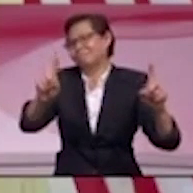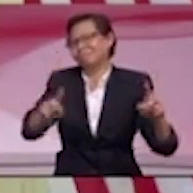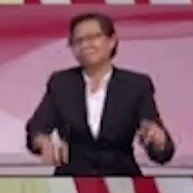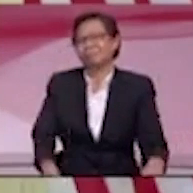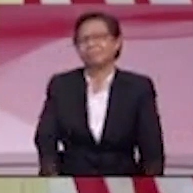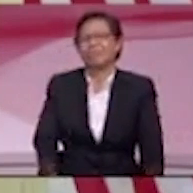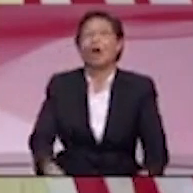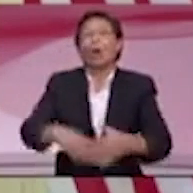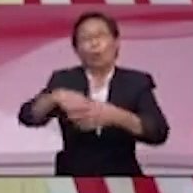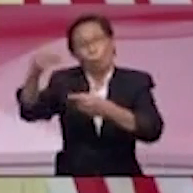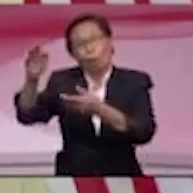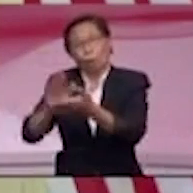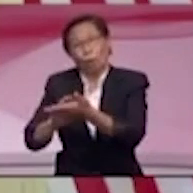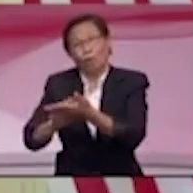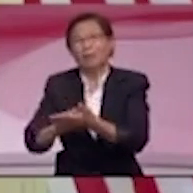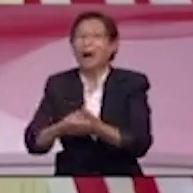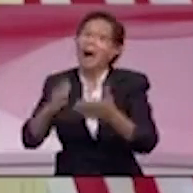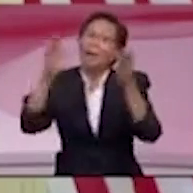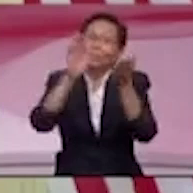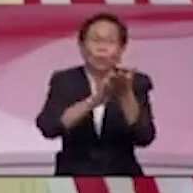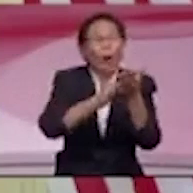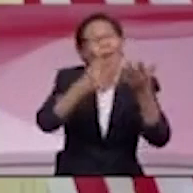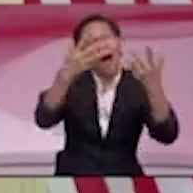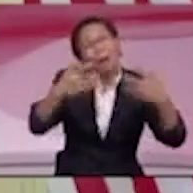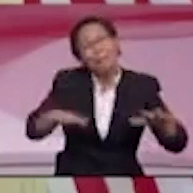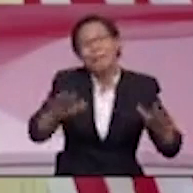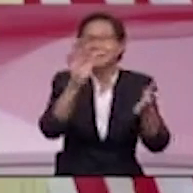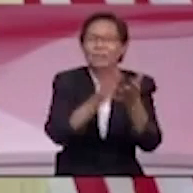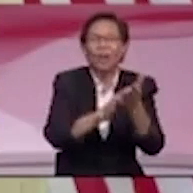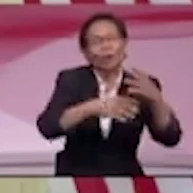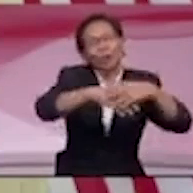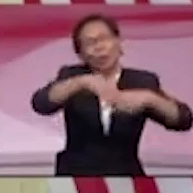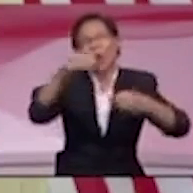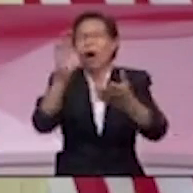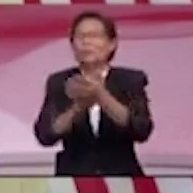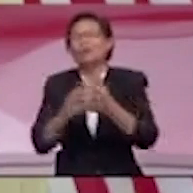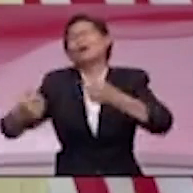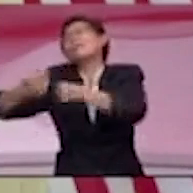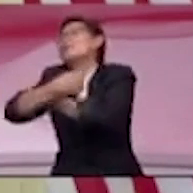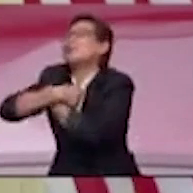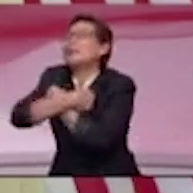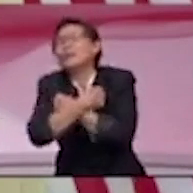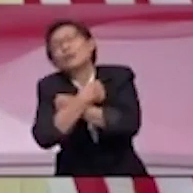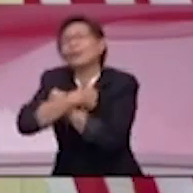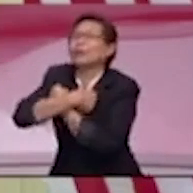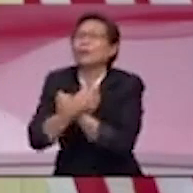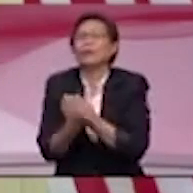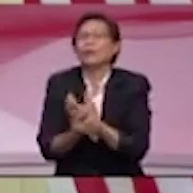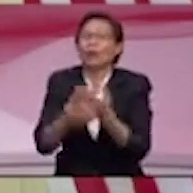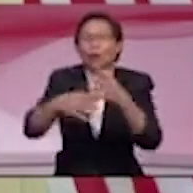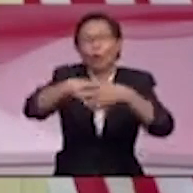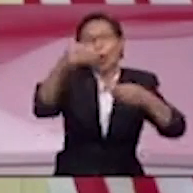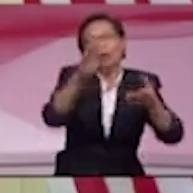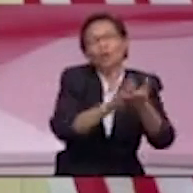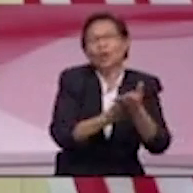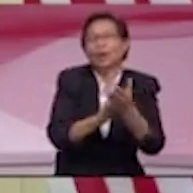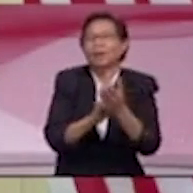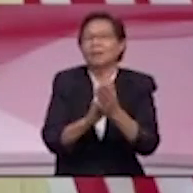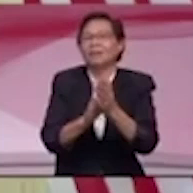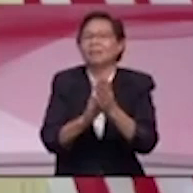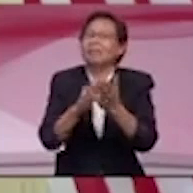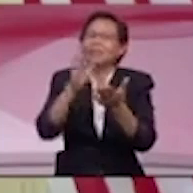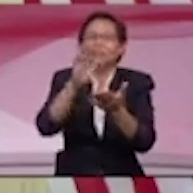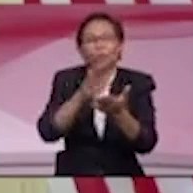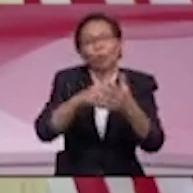sekolah. Jangan lepas sekolah dah berpeluk-peluk dah. Tidak ada social distancing. Keluar je pagar terus langgar